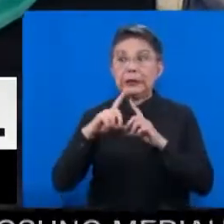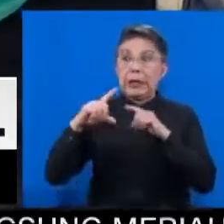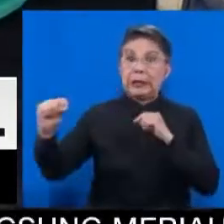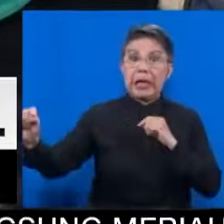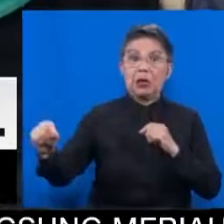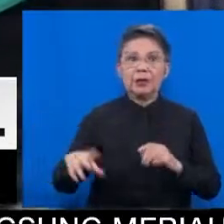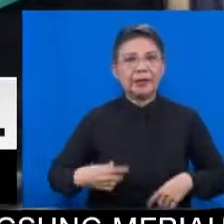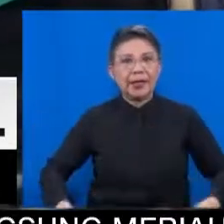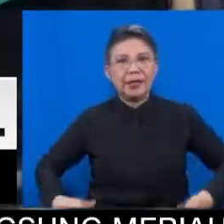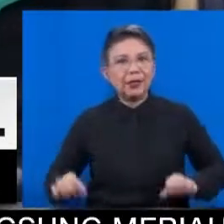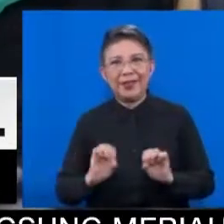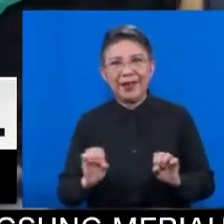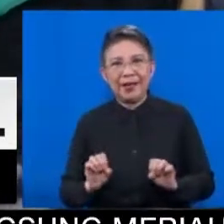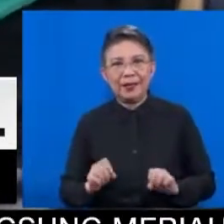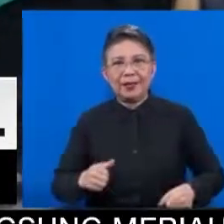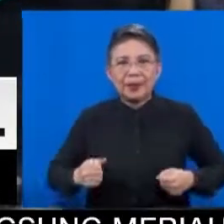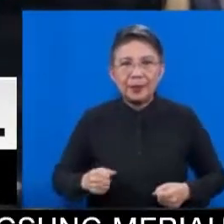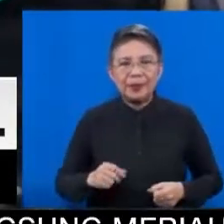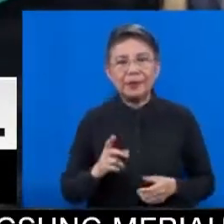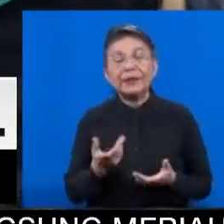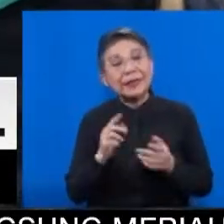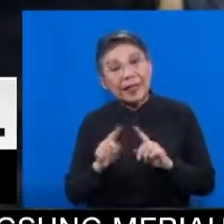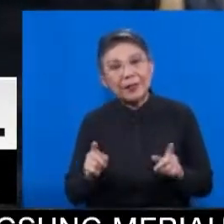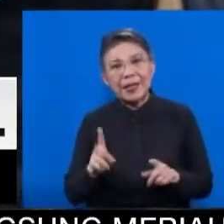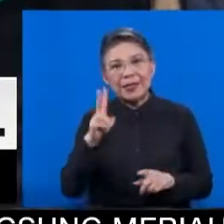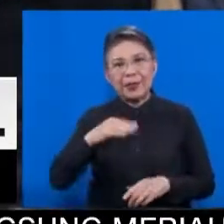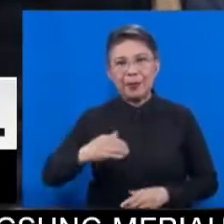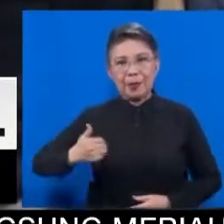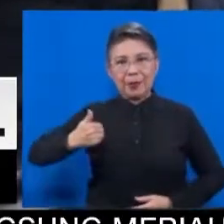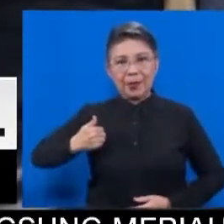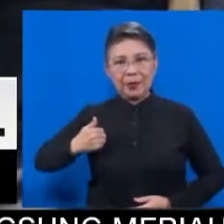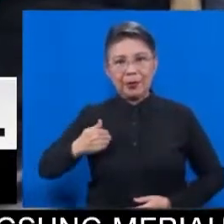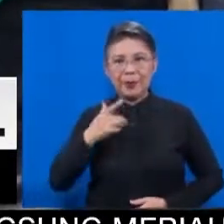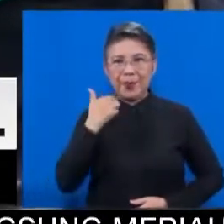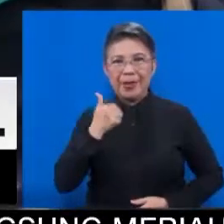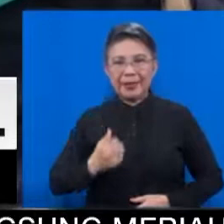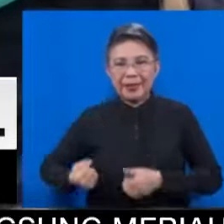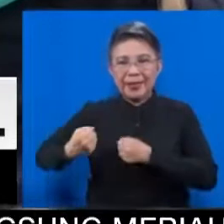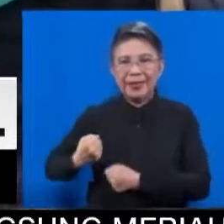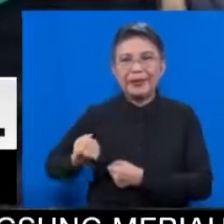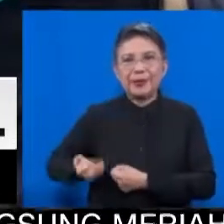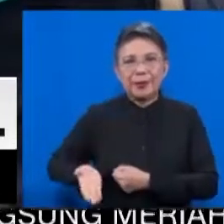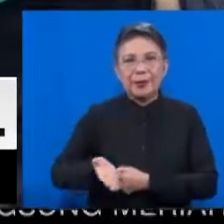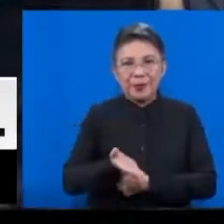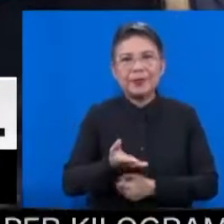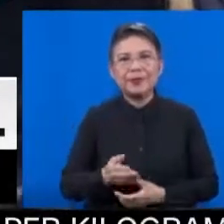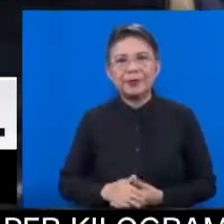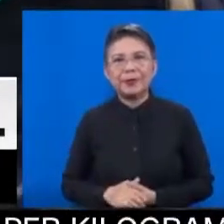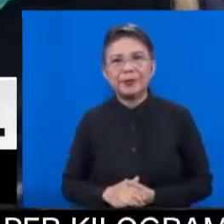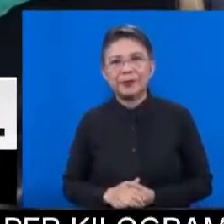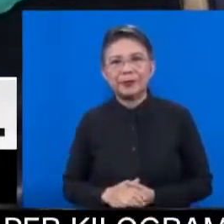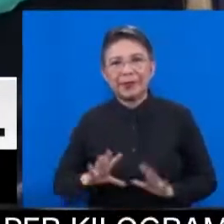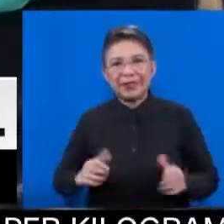kursi roda. Tapi ternyata di depan Bapak Satpam baik, jadi saya diperbolehkan untuk